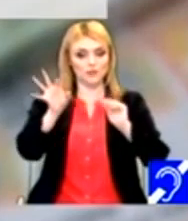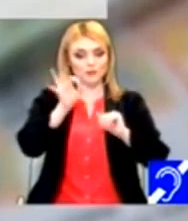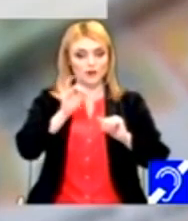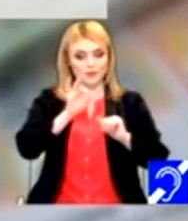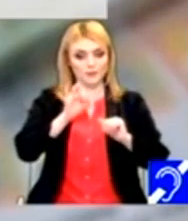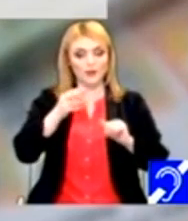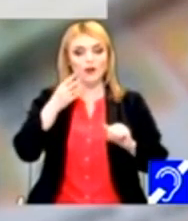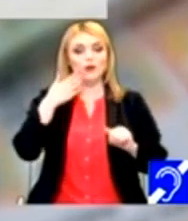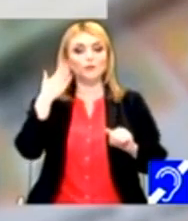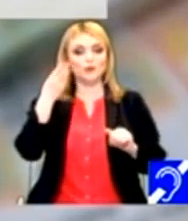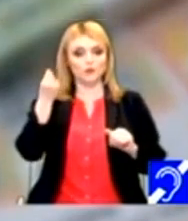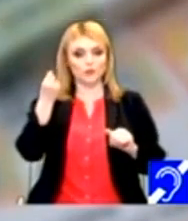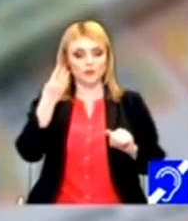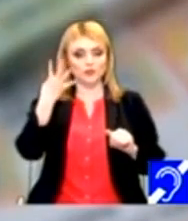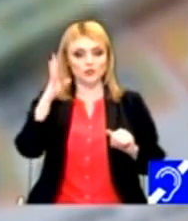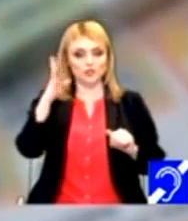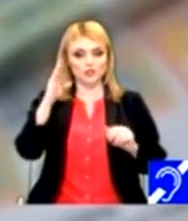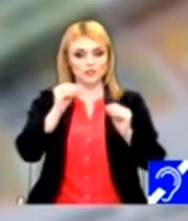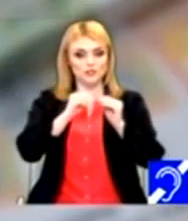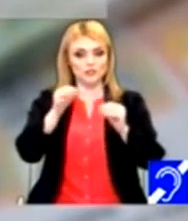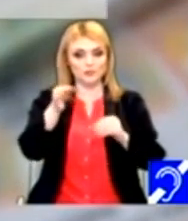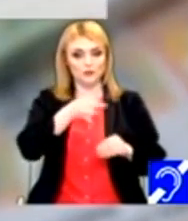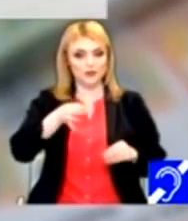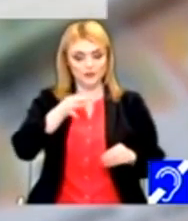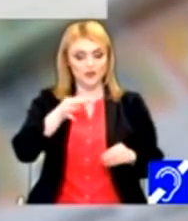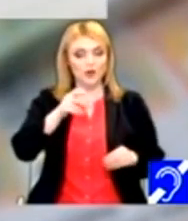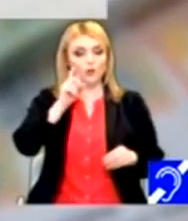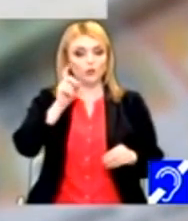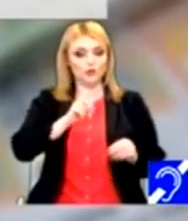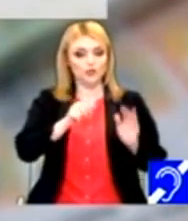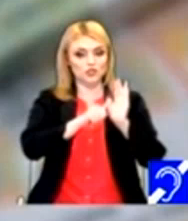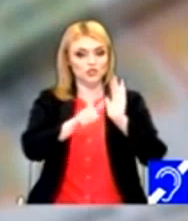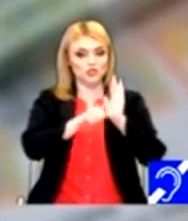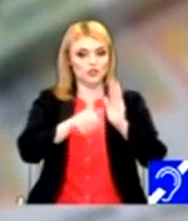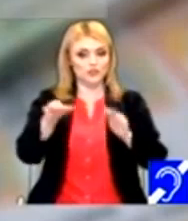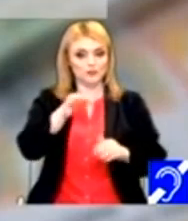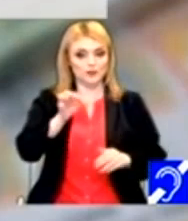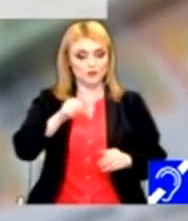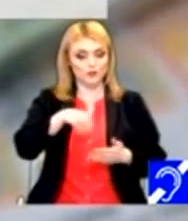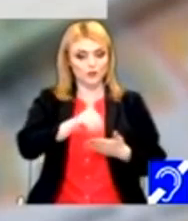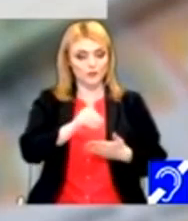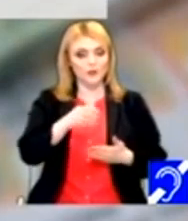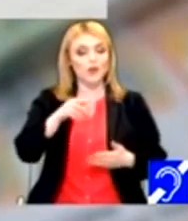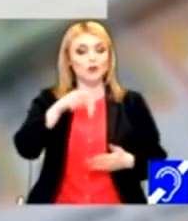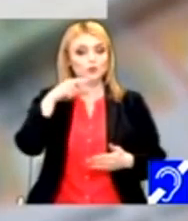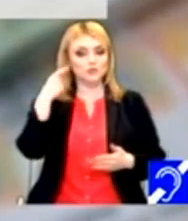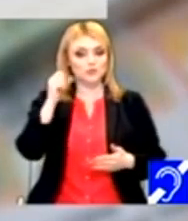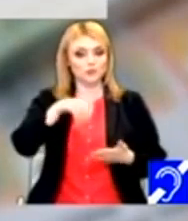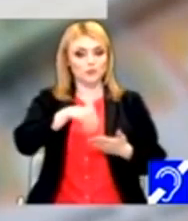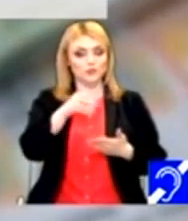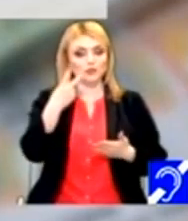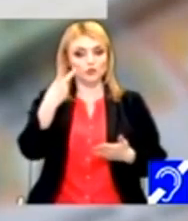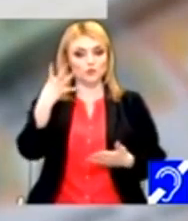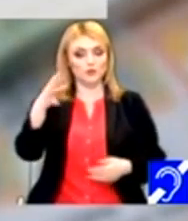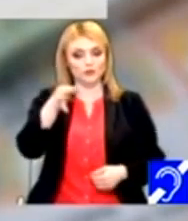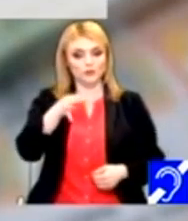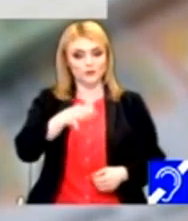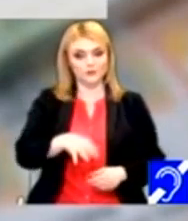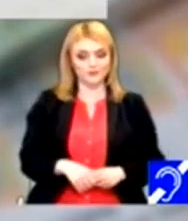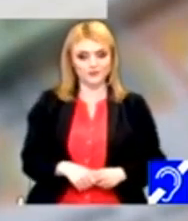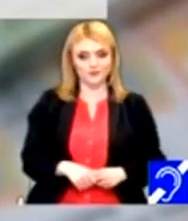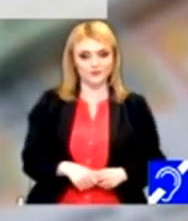primesc apelurile de la bolnavi și coordonează toate intervențiile. Cât de dificilă este misiunea lor în aceste momente, vă arătăm mai târziu în